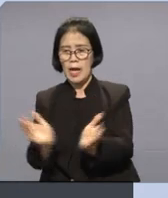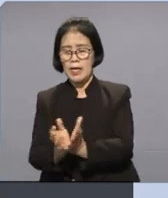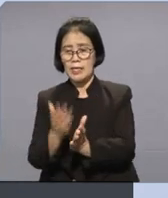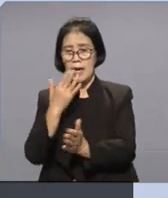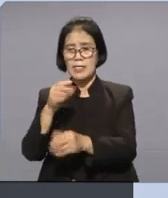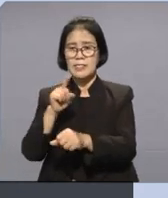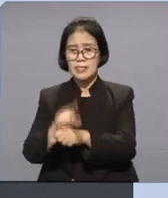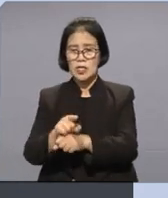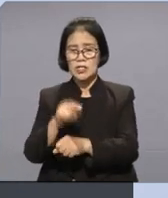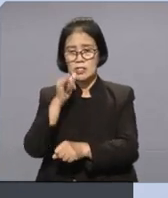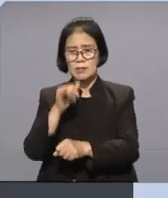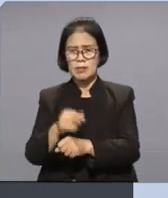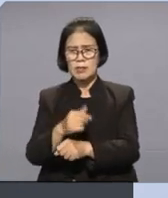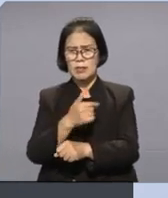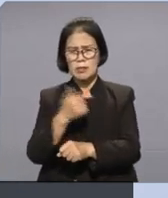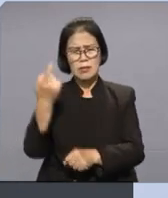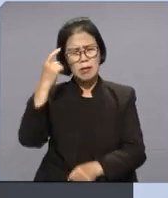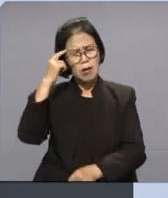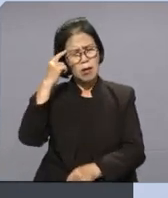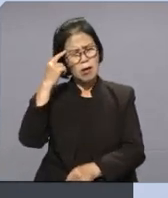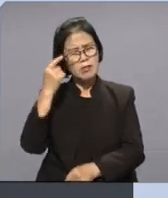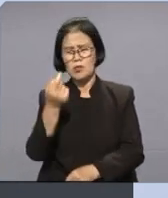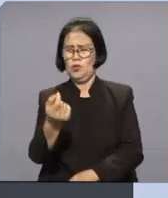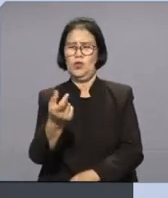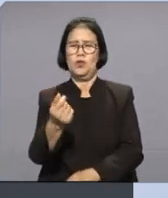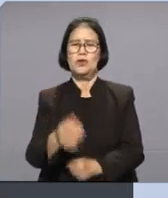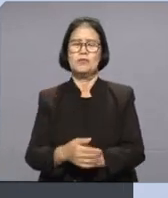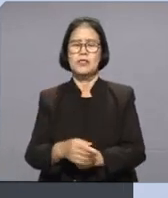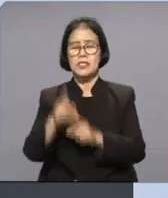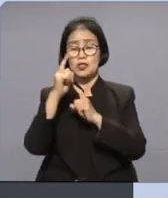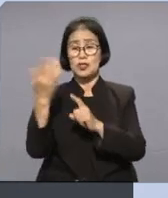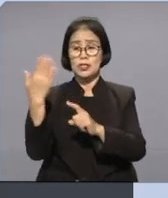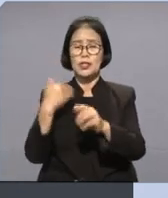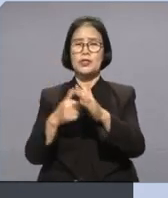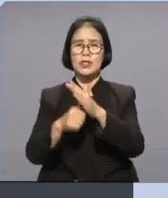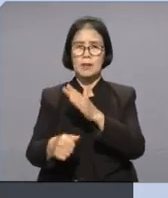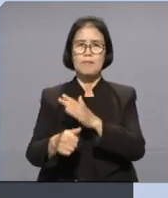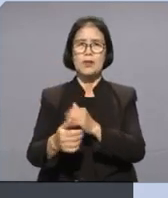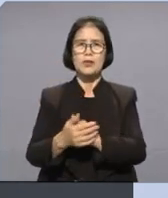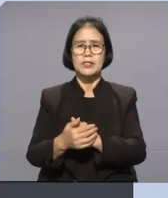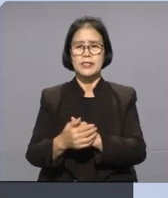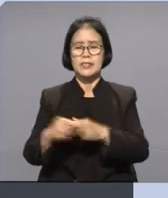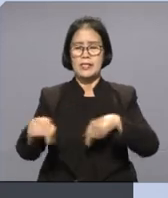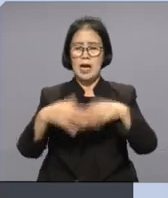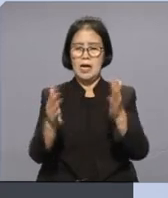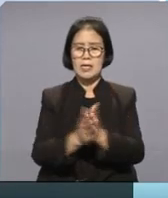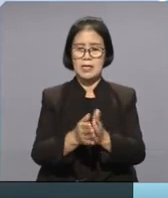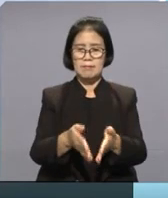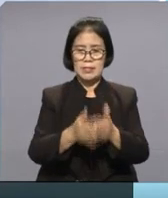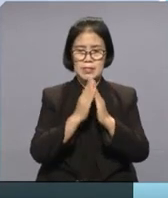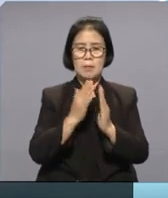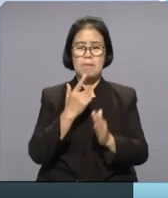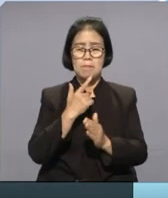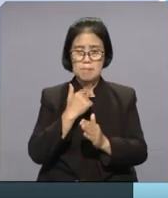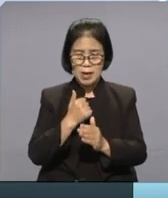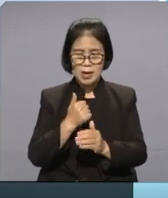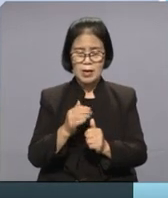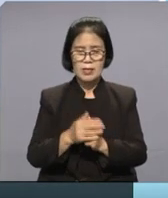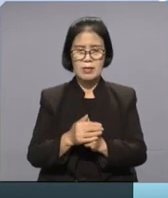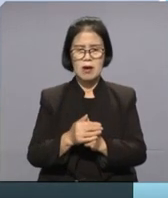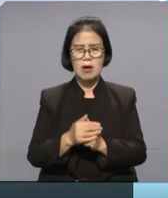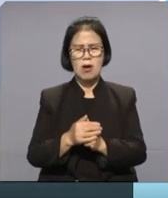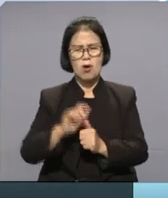대해서 저는 크게 보진 않습니다. 이준석 대표는 누구보다 당을 많이 만들어봤고 예. 그